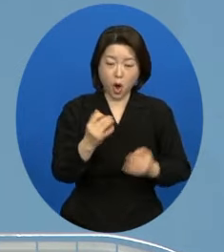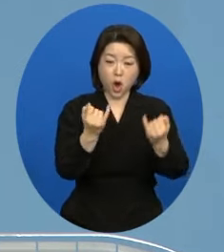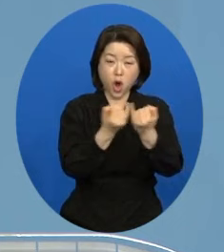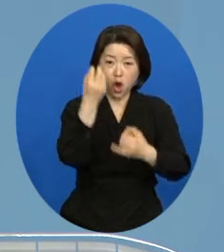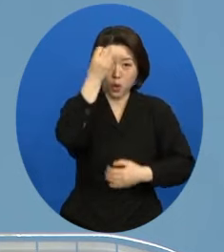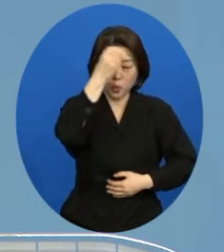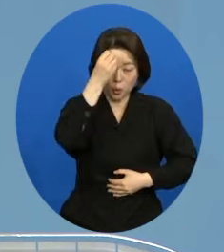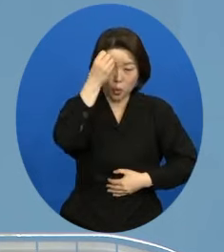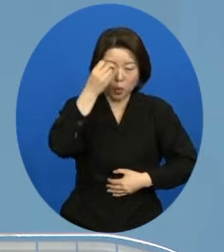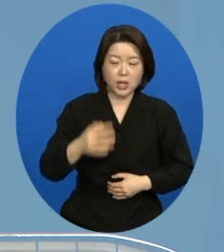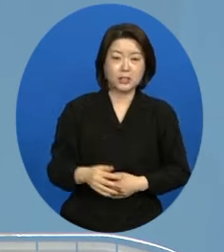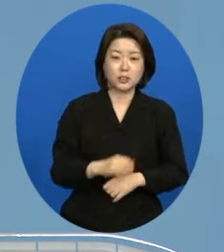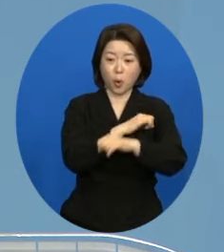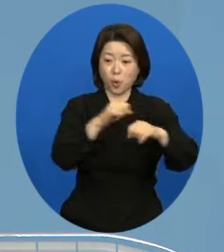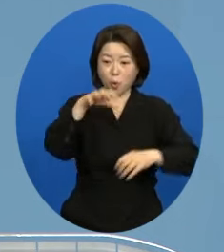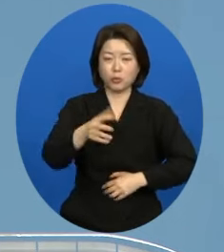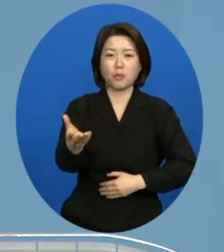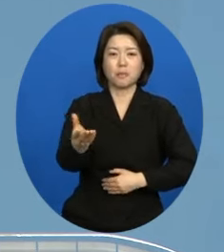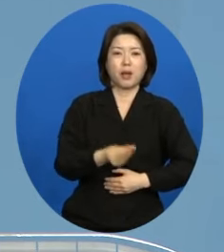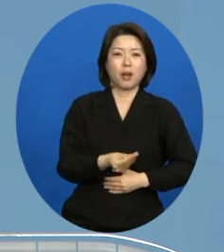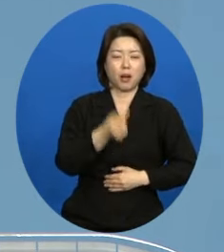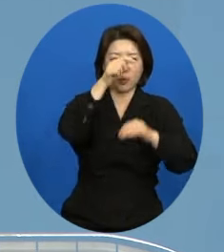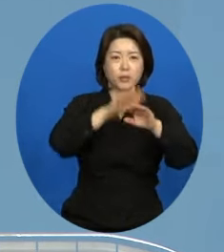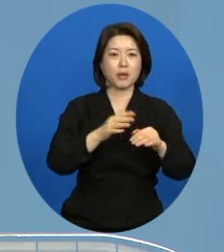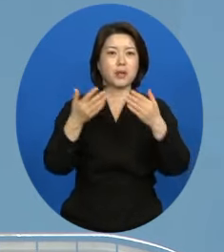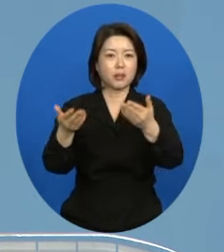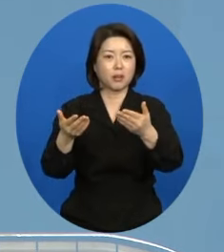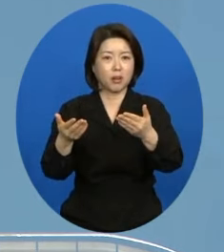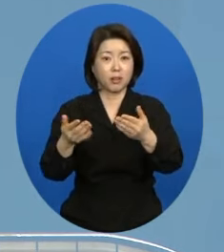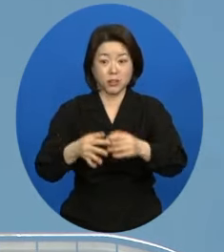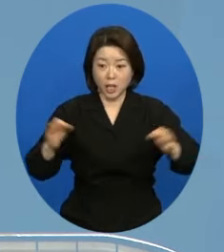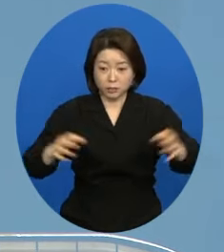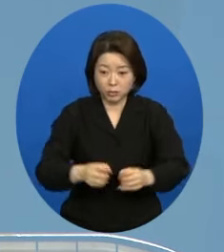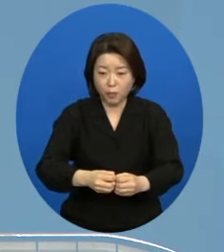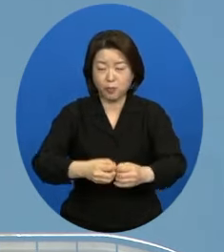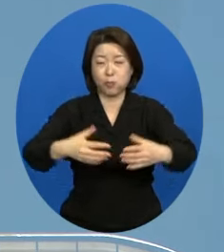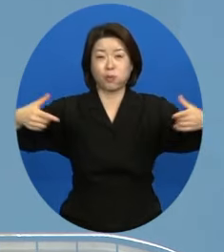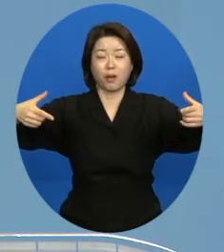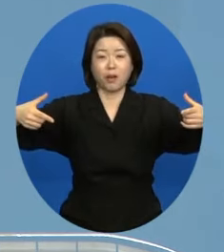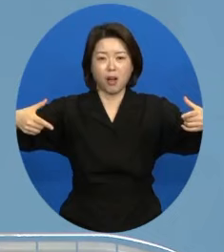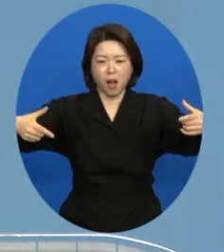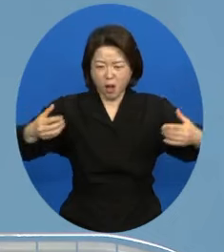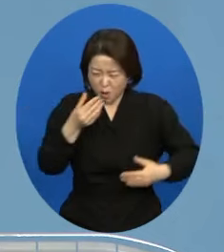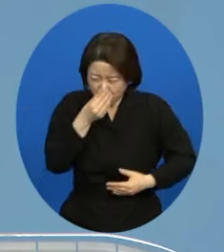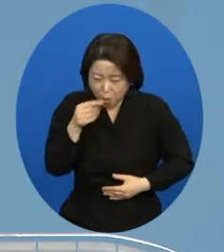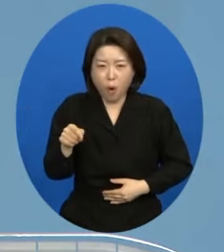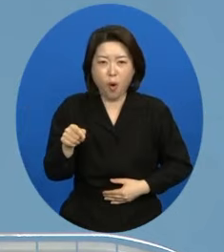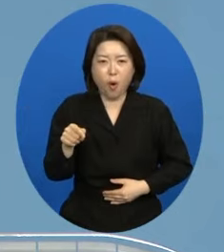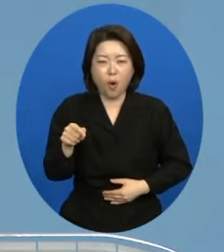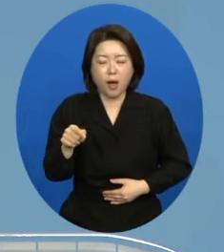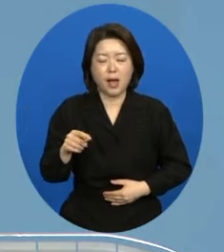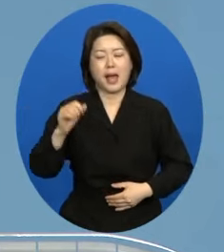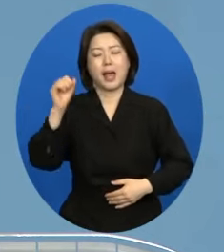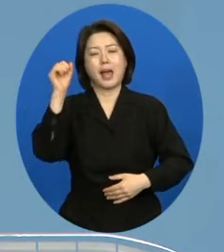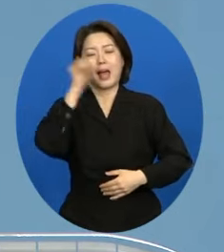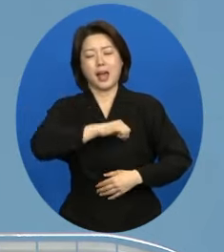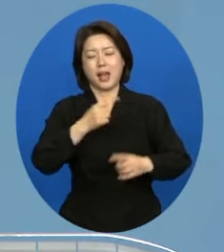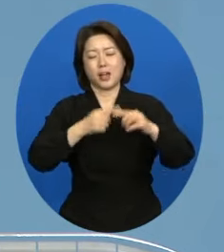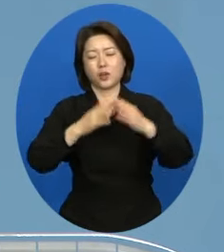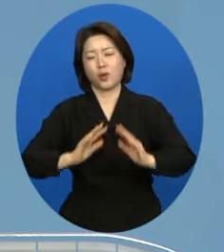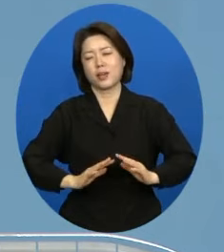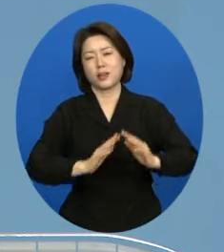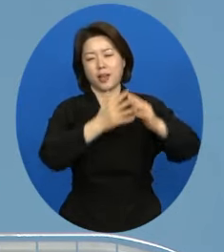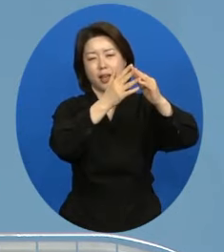얼마나 큽니까 근데 그것도 금세 찼어요 하나님의 역사지 아 그래서 교회를 건축해야 있다